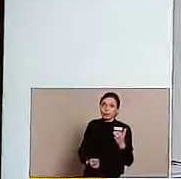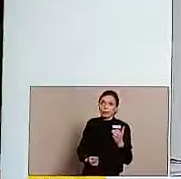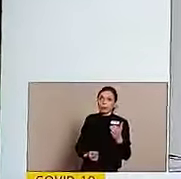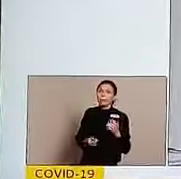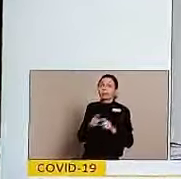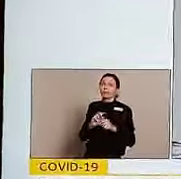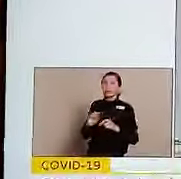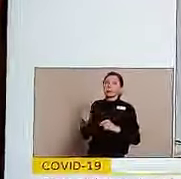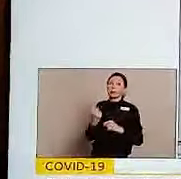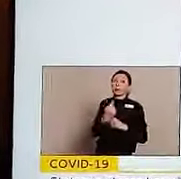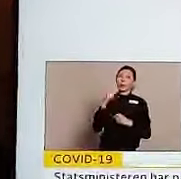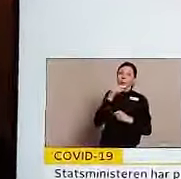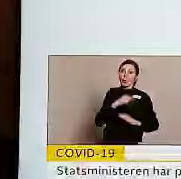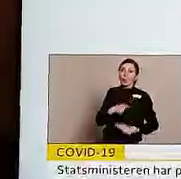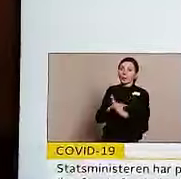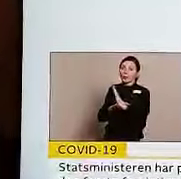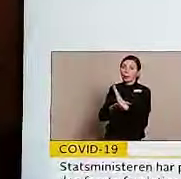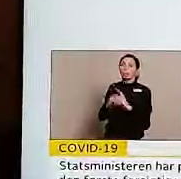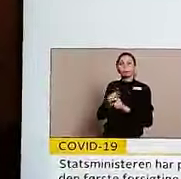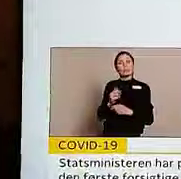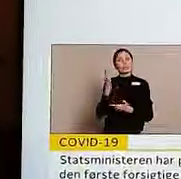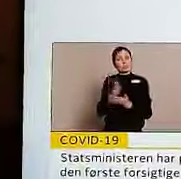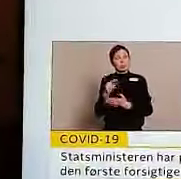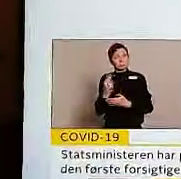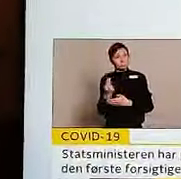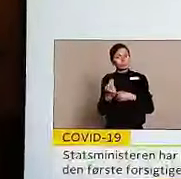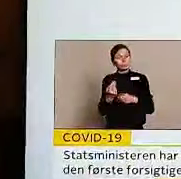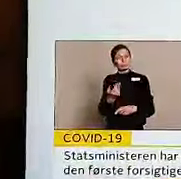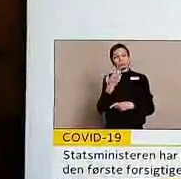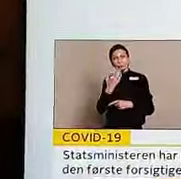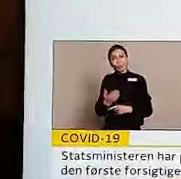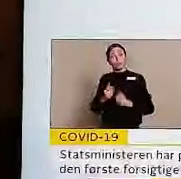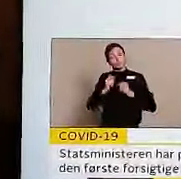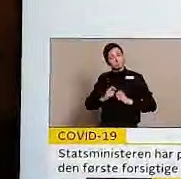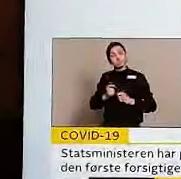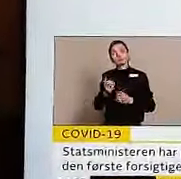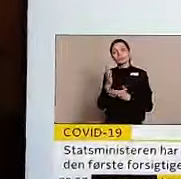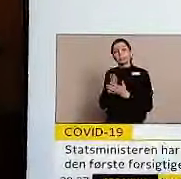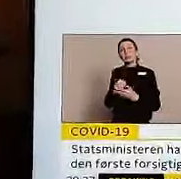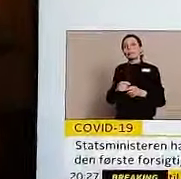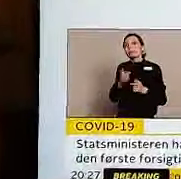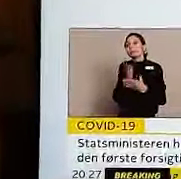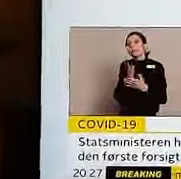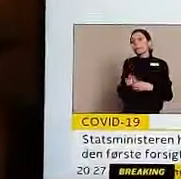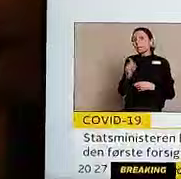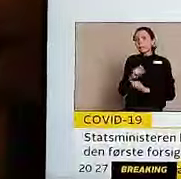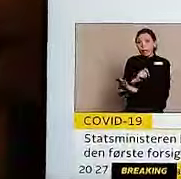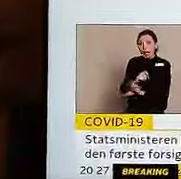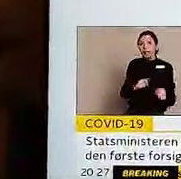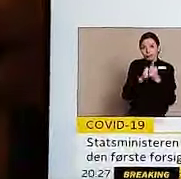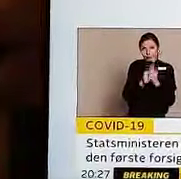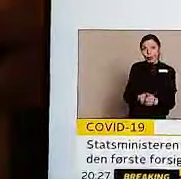الوباء الكورونا المنتشر في مملكة الدنمارك إلى أين وصلت